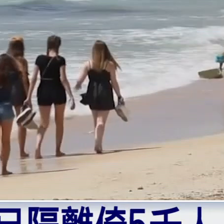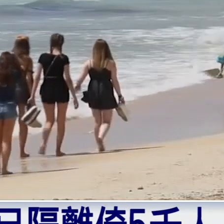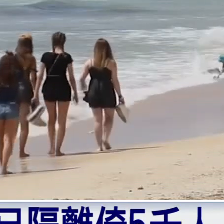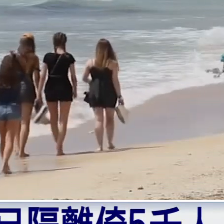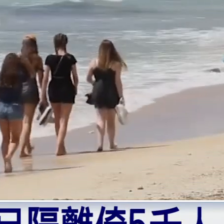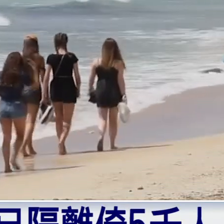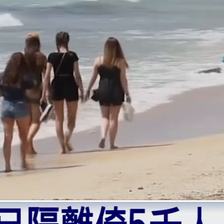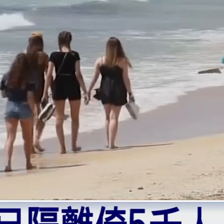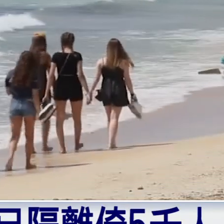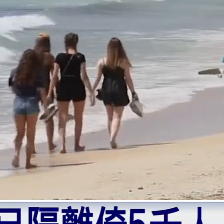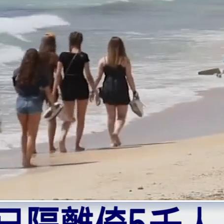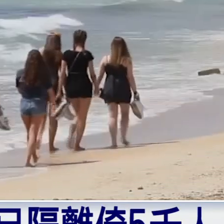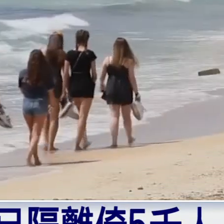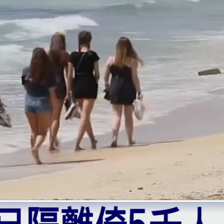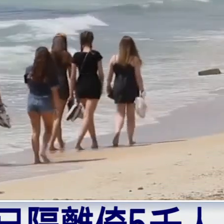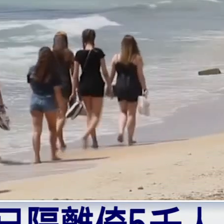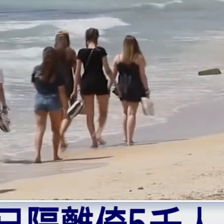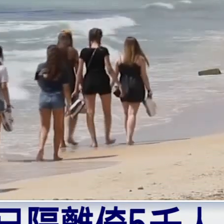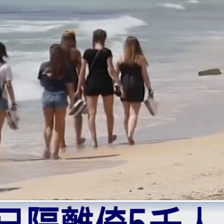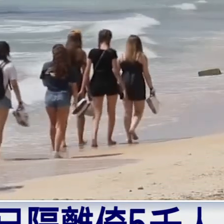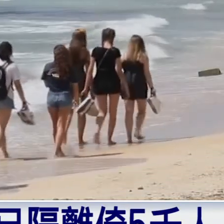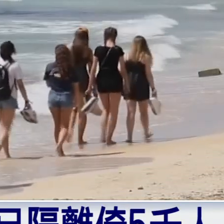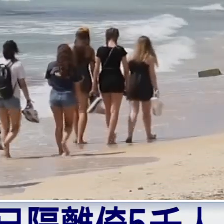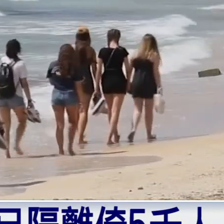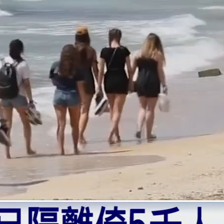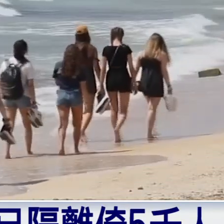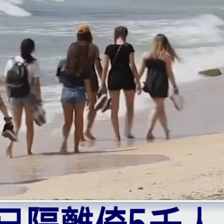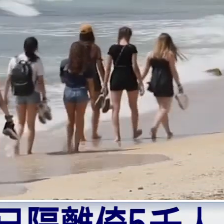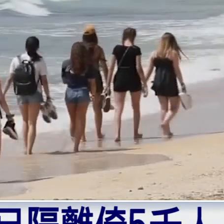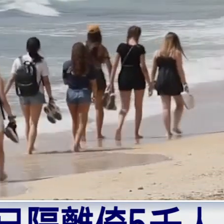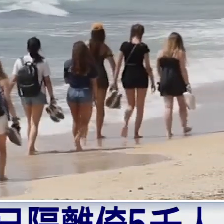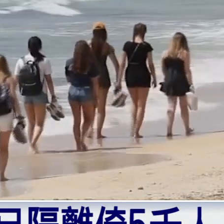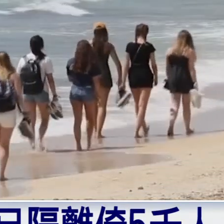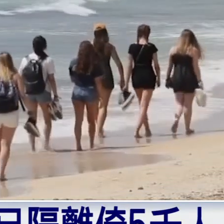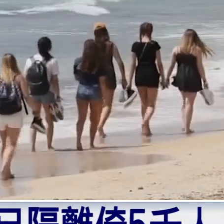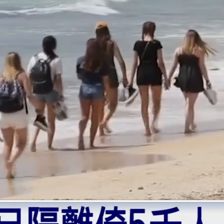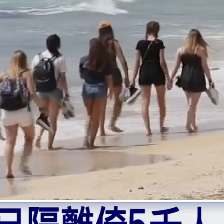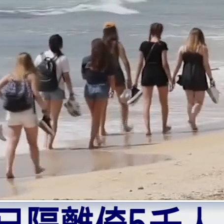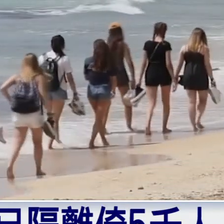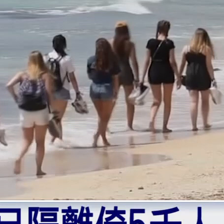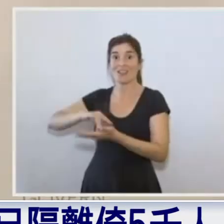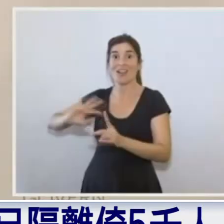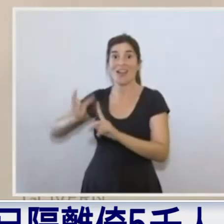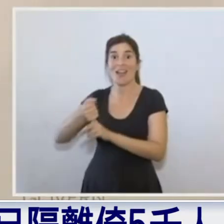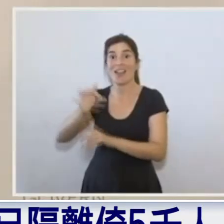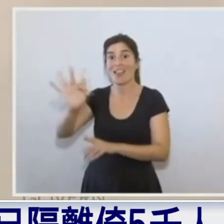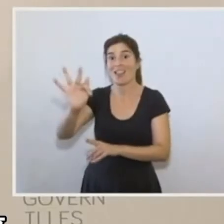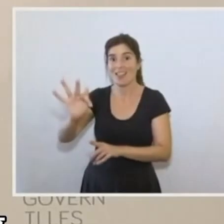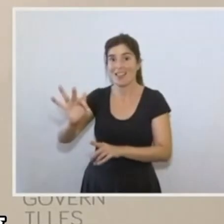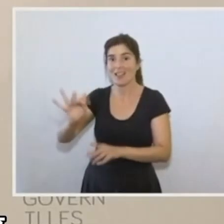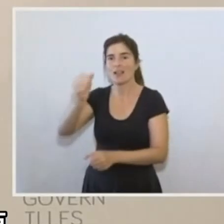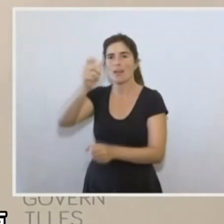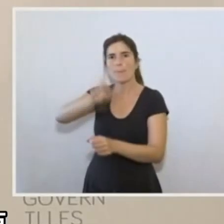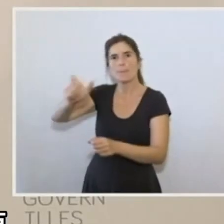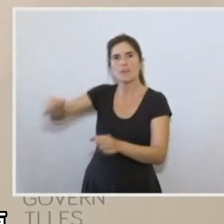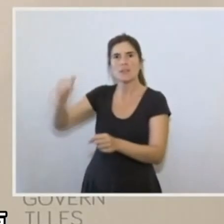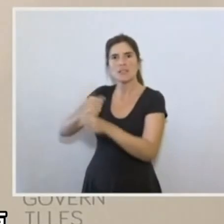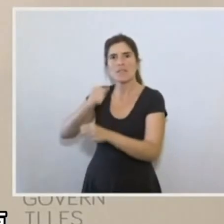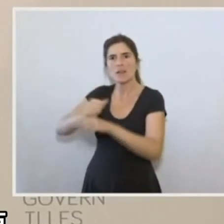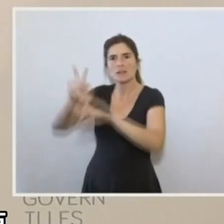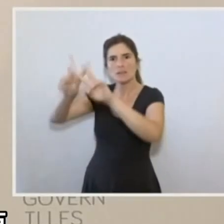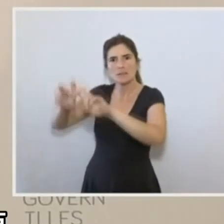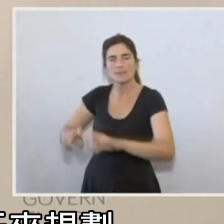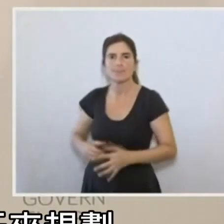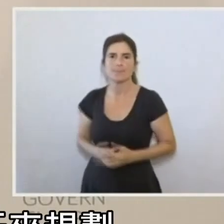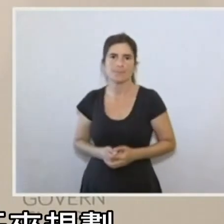马约卡岛在内的巴利亚利群岛，顶礼拜才予英国放入去旅游安全名单。 Vull recordar que els viatges